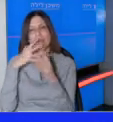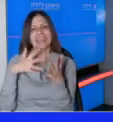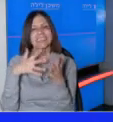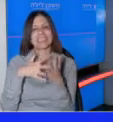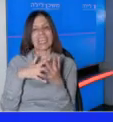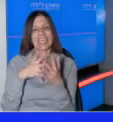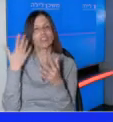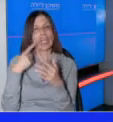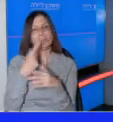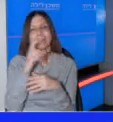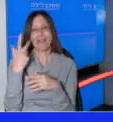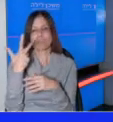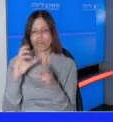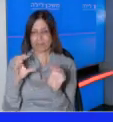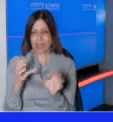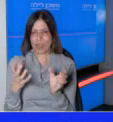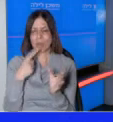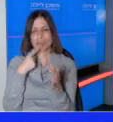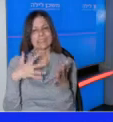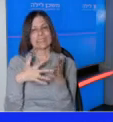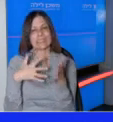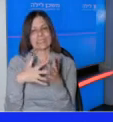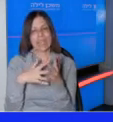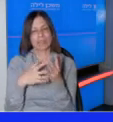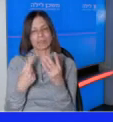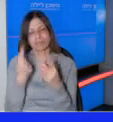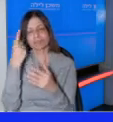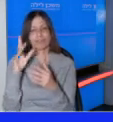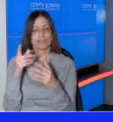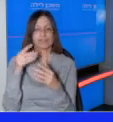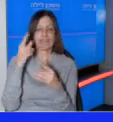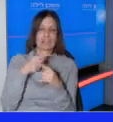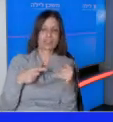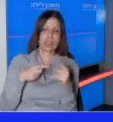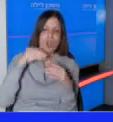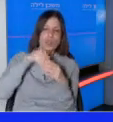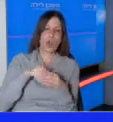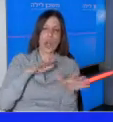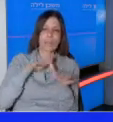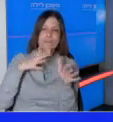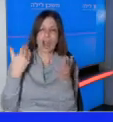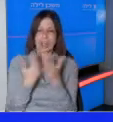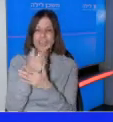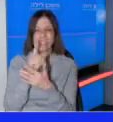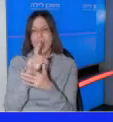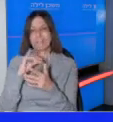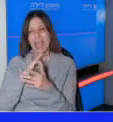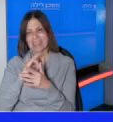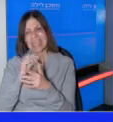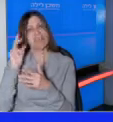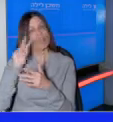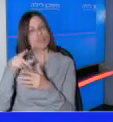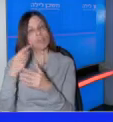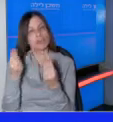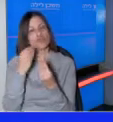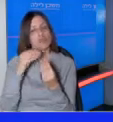היום ב-103, ואני חייב להגיד, כאילו, סקרים שצצים חצי שנה לתוך הממשלה החדשה, זה לא הכי מעניין, אבל יש פה כן